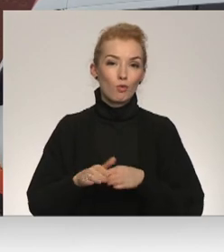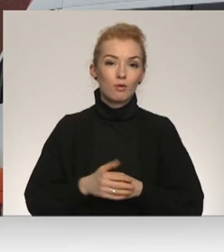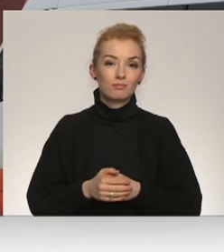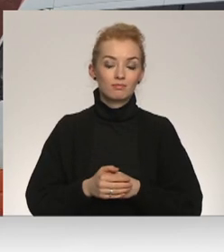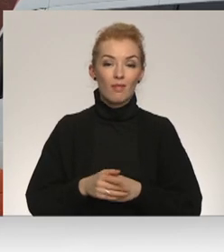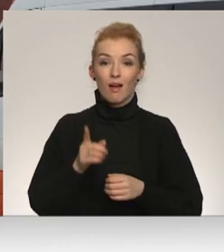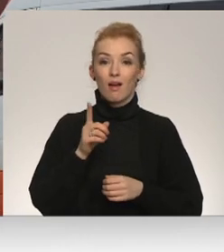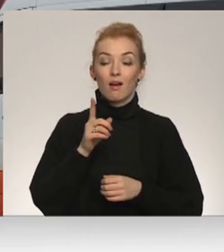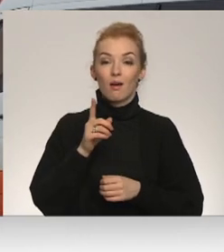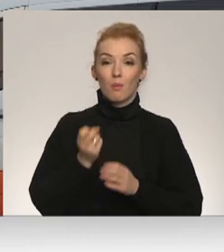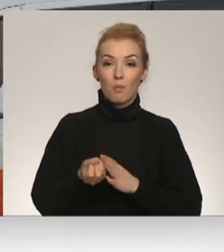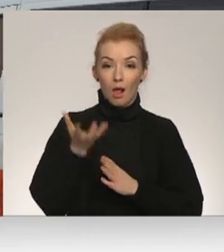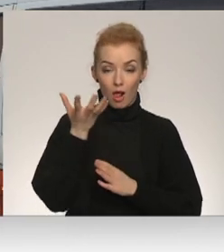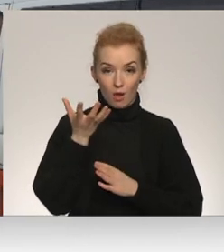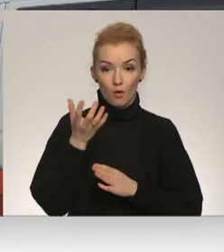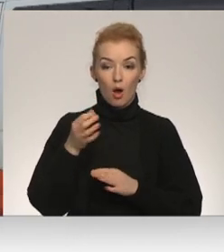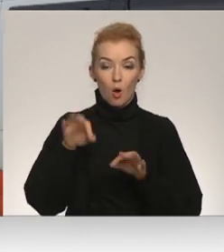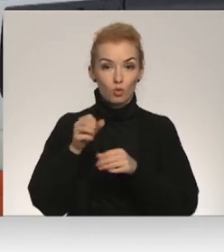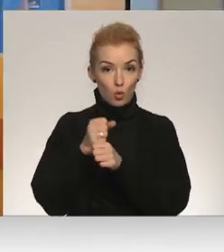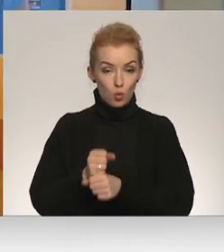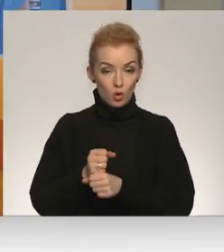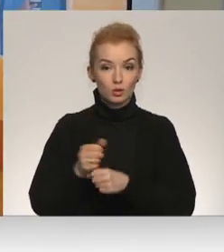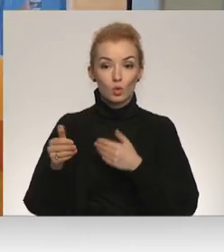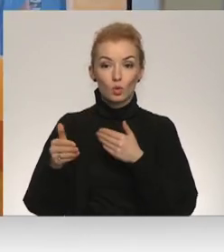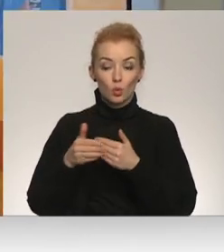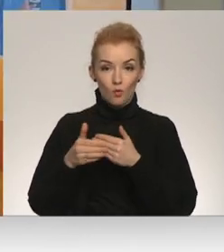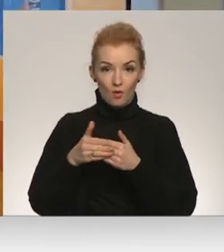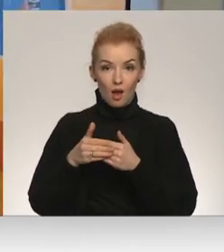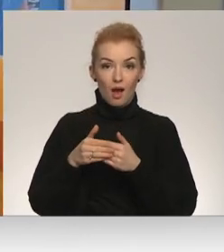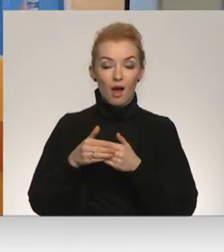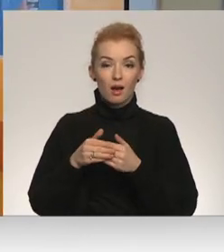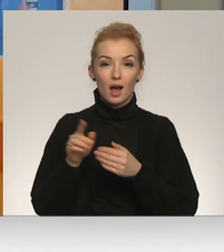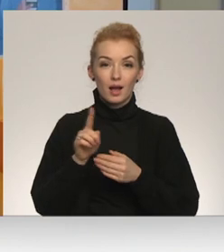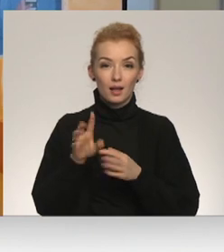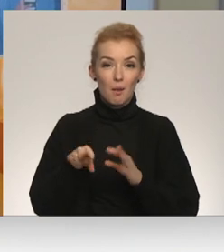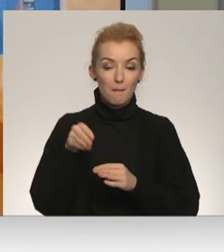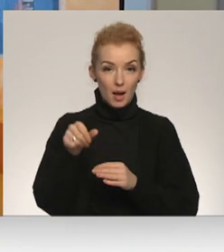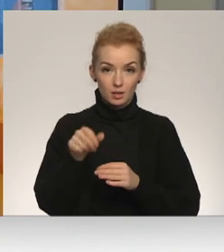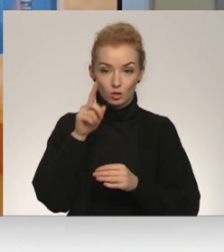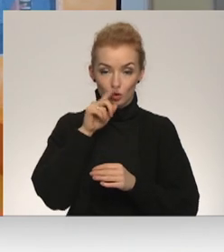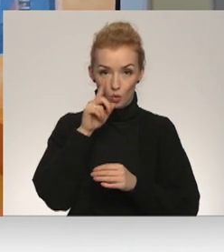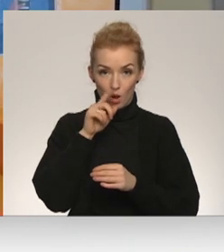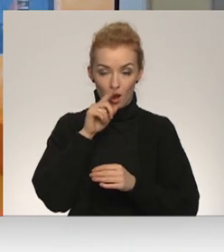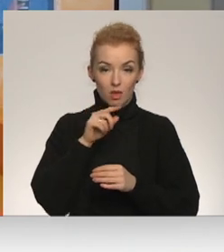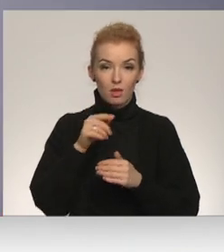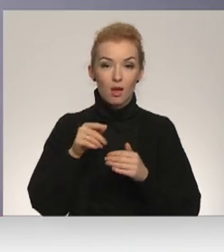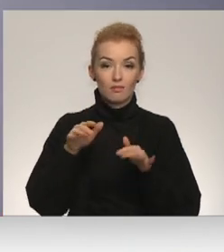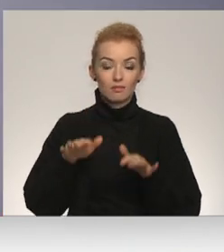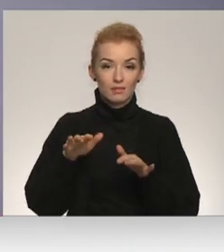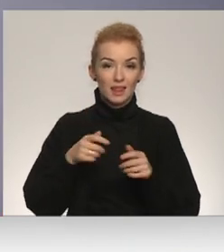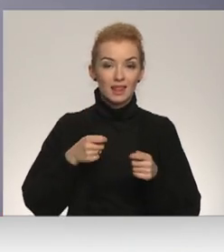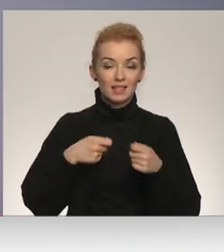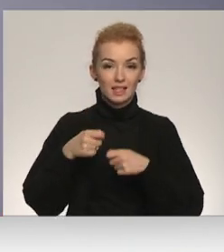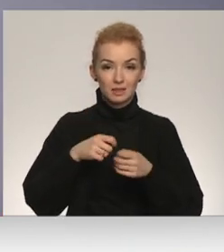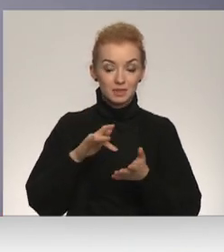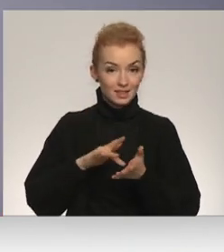Atšķirībā no alūksnes, Balvu autostai tuvākā ir nevis šī bezmaksas, bet maksas tualete tuvējā tirzniecības